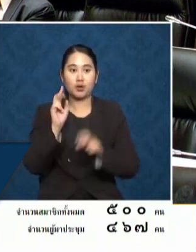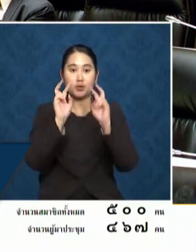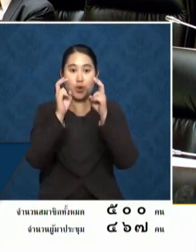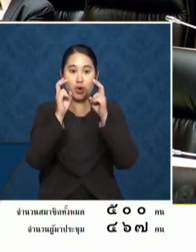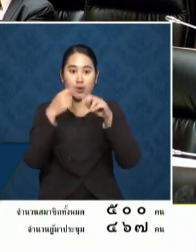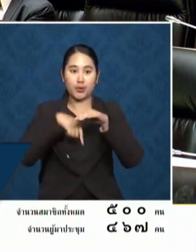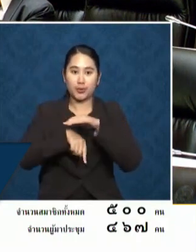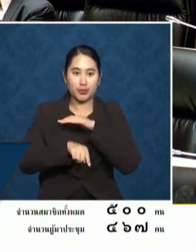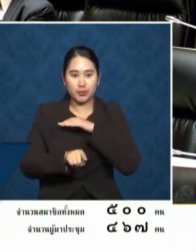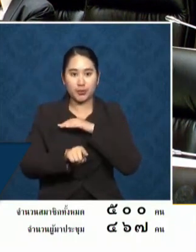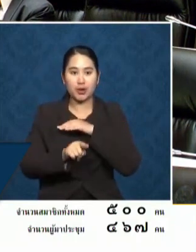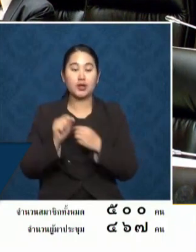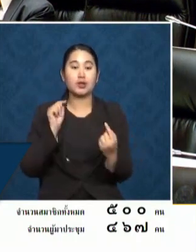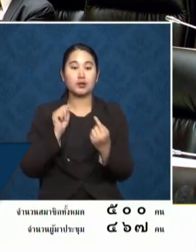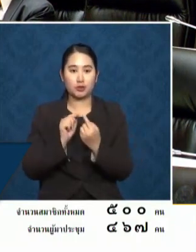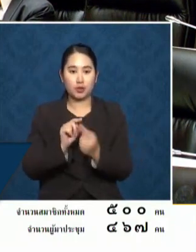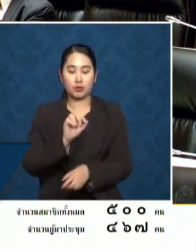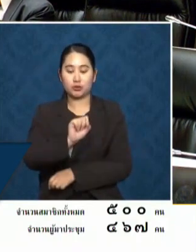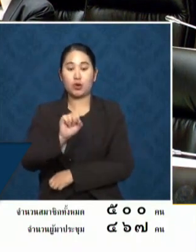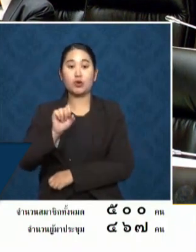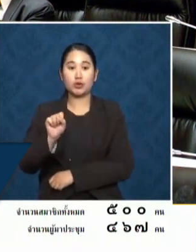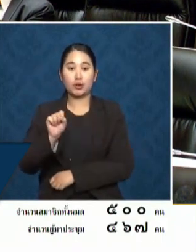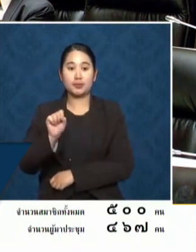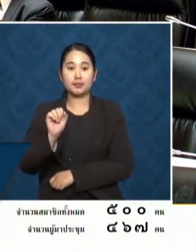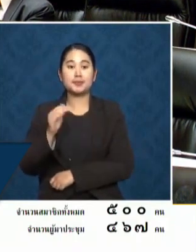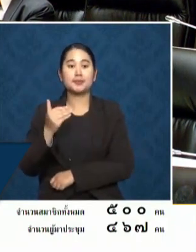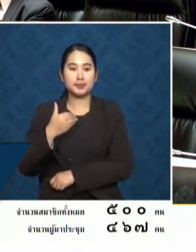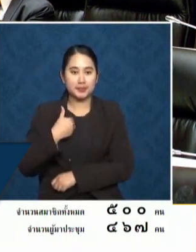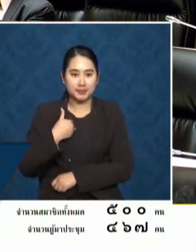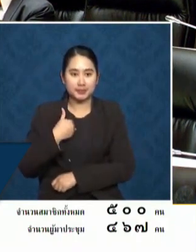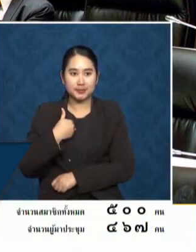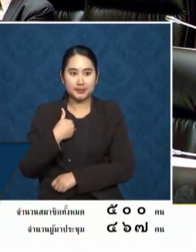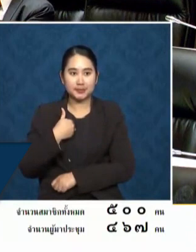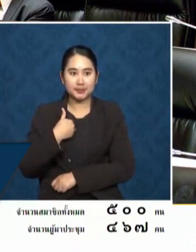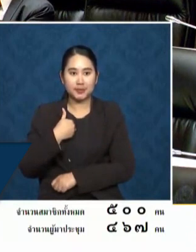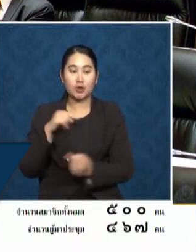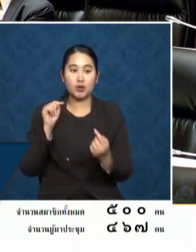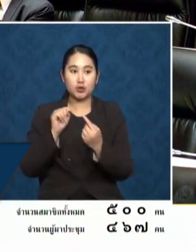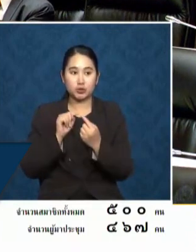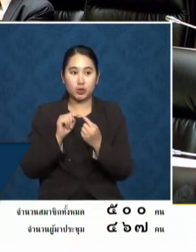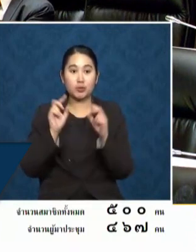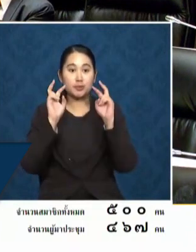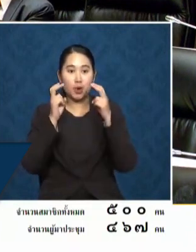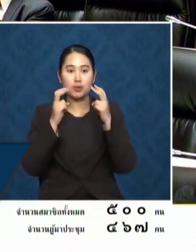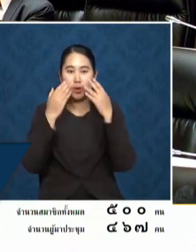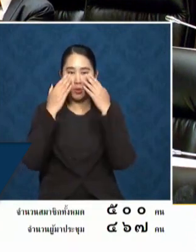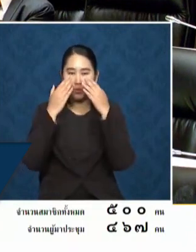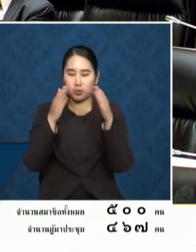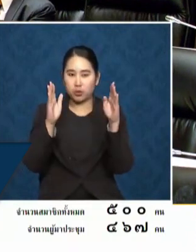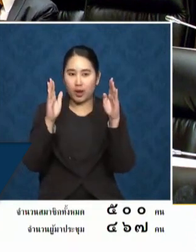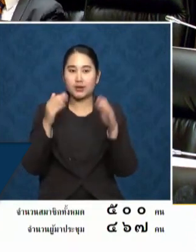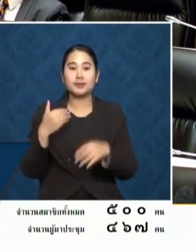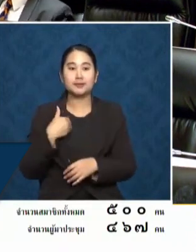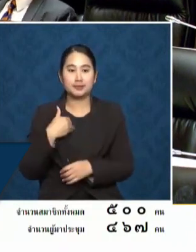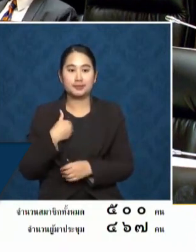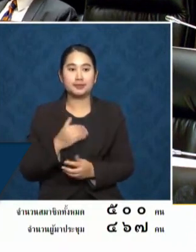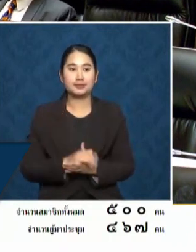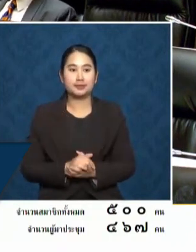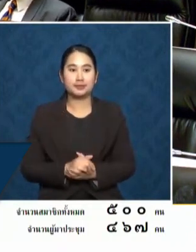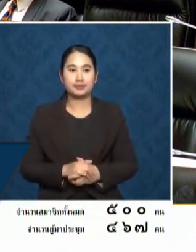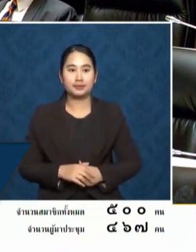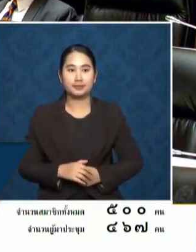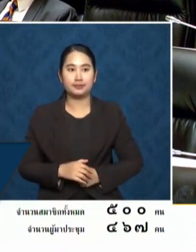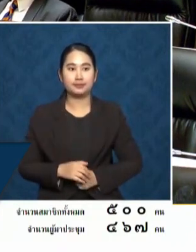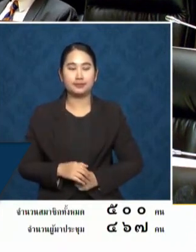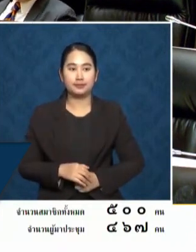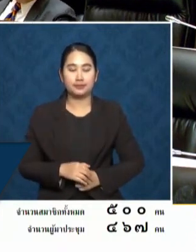ลึกลงไปในใจของพวกเราหลายคนในที่นี้อาจจะเป็นหัวข้อหรือโจทย์ที่มันกว้างและใหญ่กว่าแค่เหตุการณ์ที่เกิด